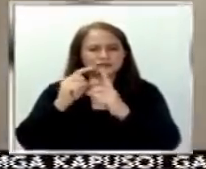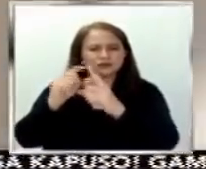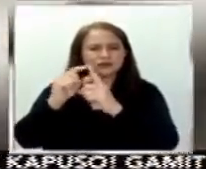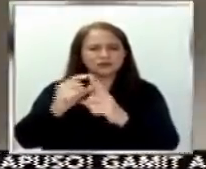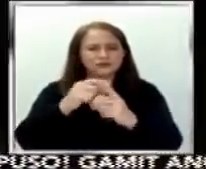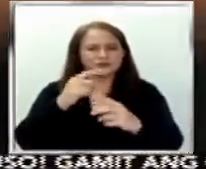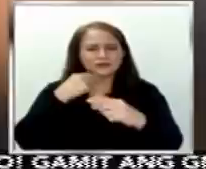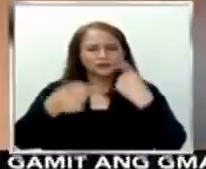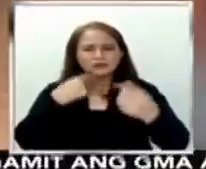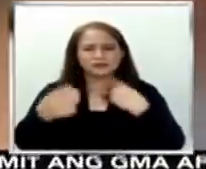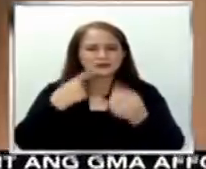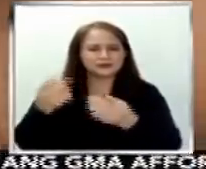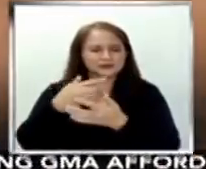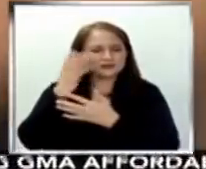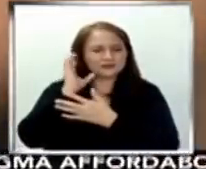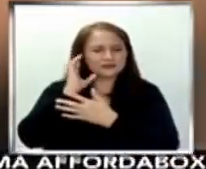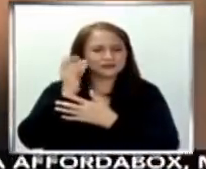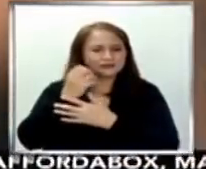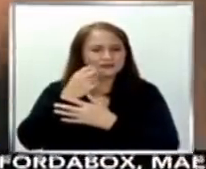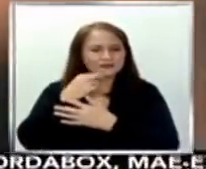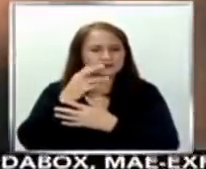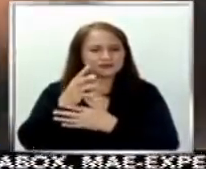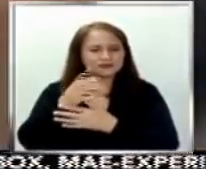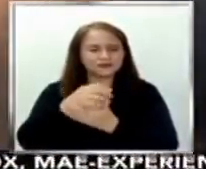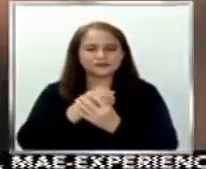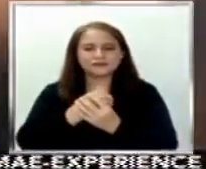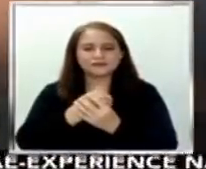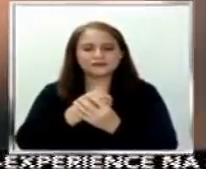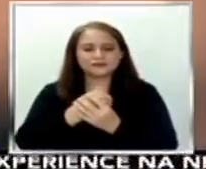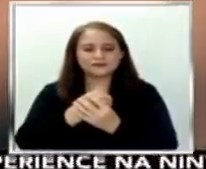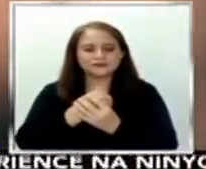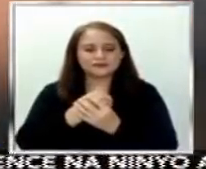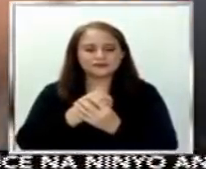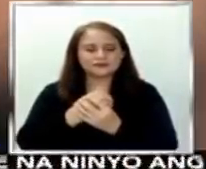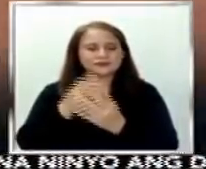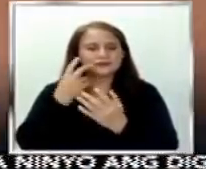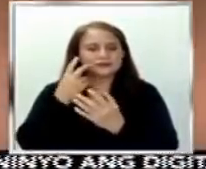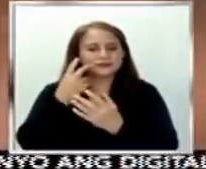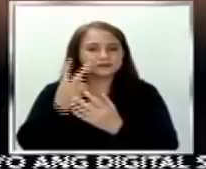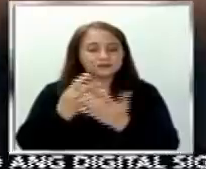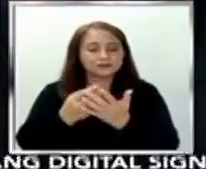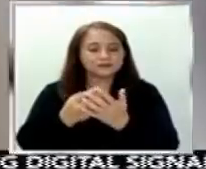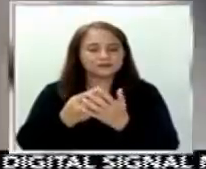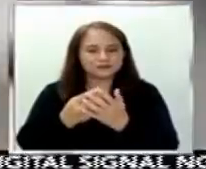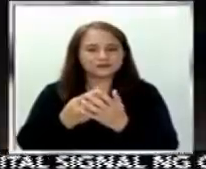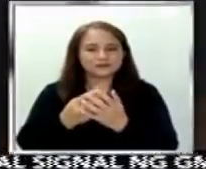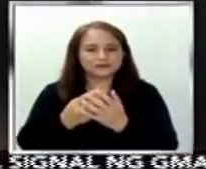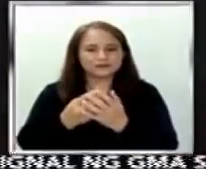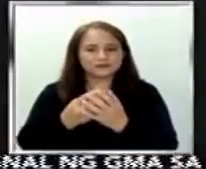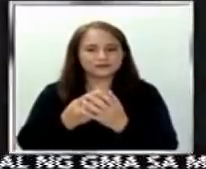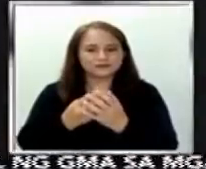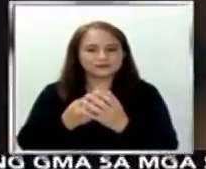not associate? Why would these people stay away from each other? There must have been a reason for that. And the only thing I had to ask,